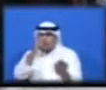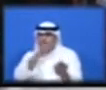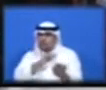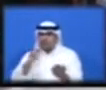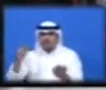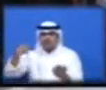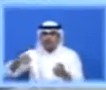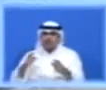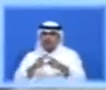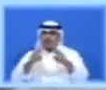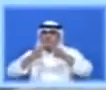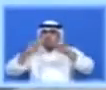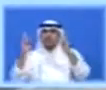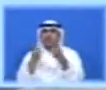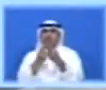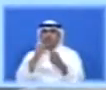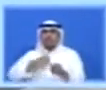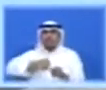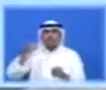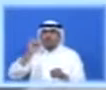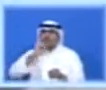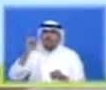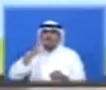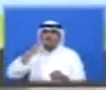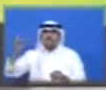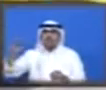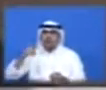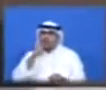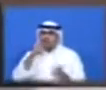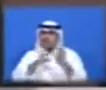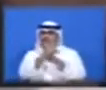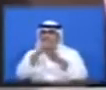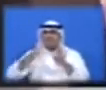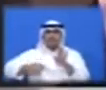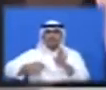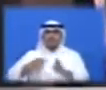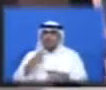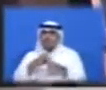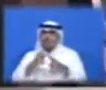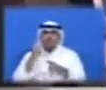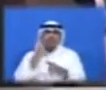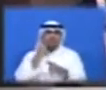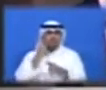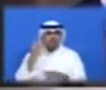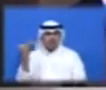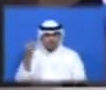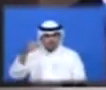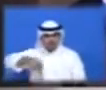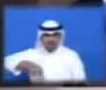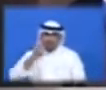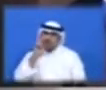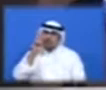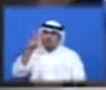الوطني للشباب الكويت تسمع، أقامت وزارة الدولة لشؤون الشباب ملتقى الشباب لأولويات